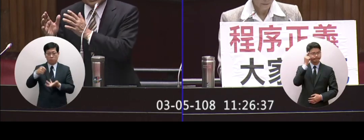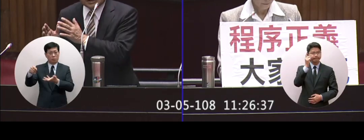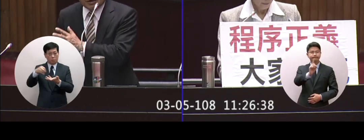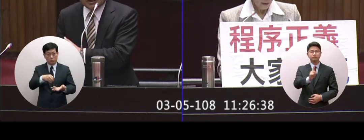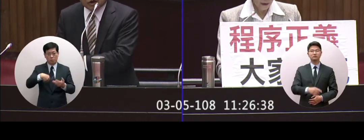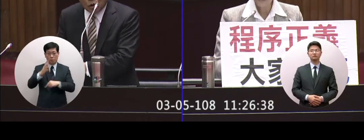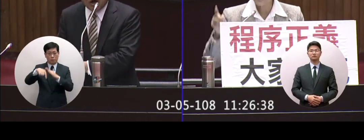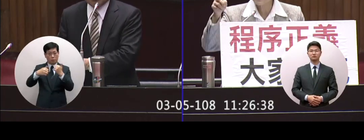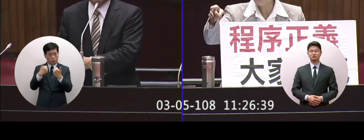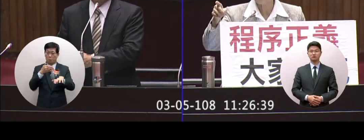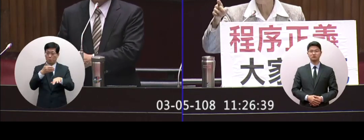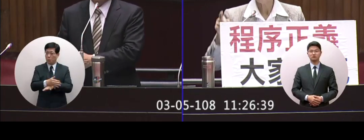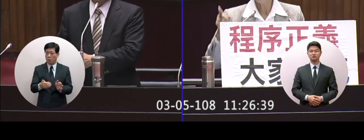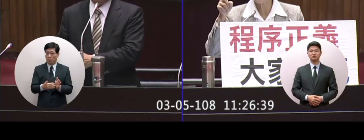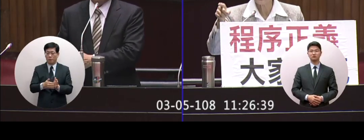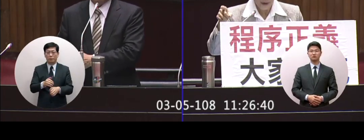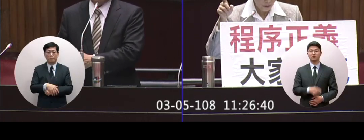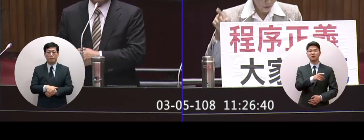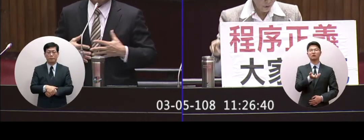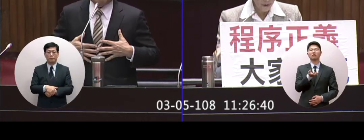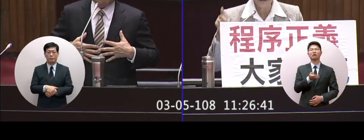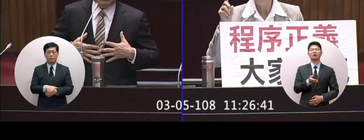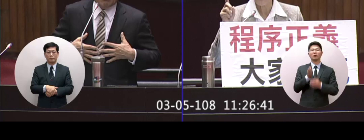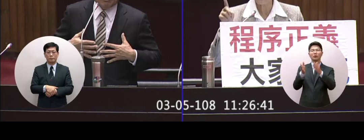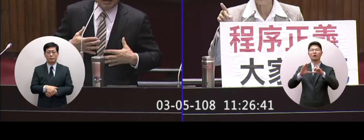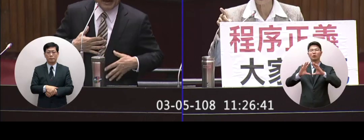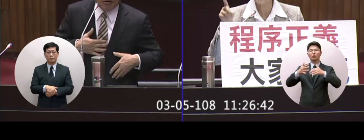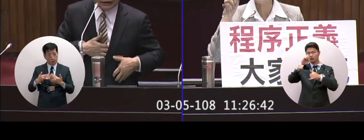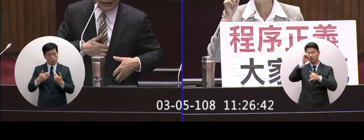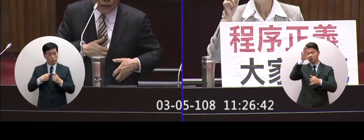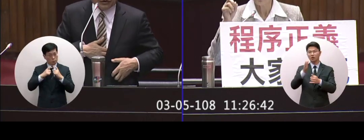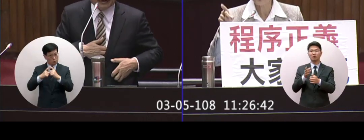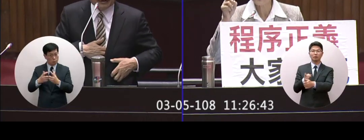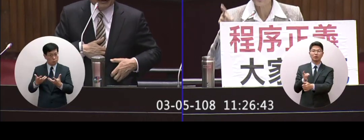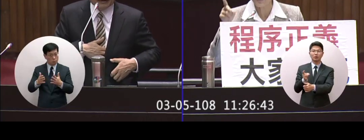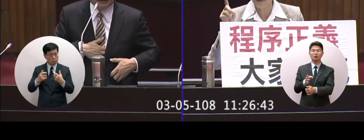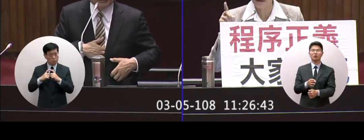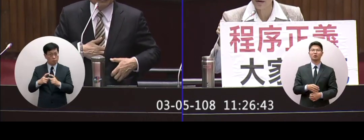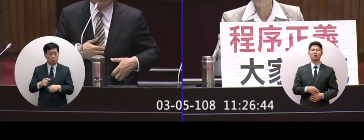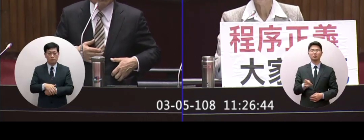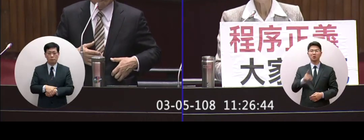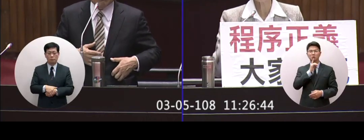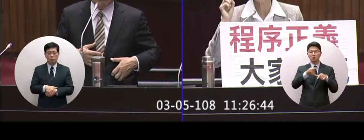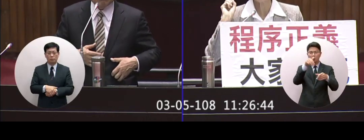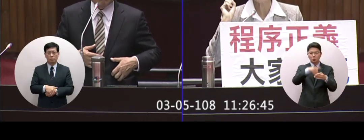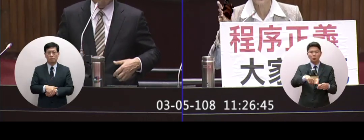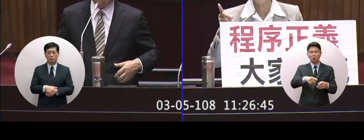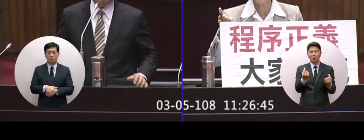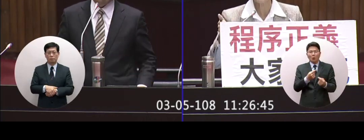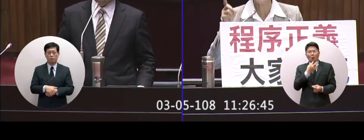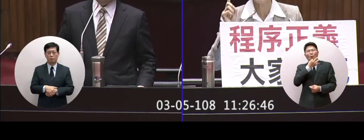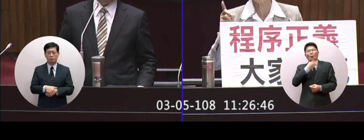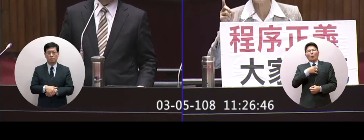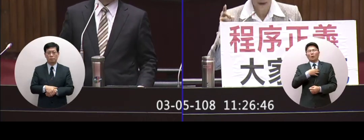要行政院会通过。 你刚才先骂国民党，说我们是 要不要我答询 洪水猛兽，所以我在这里对